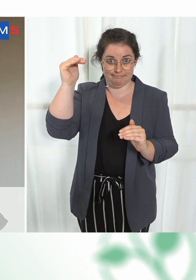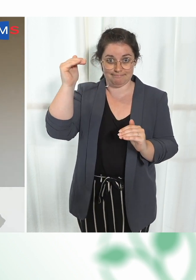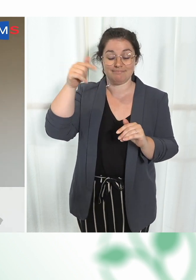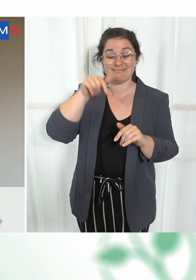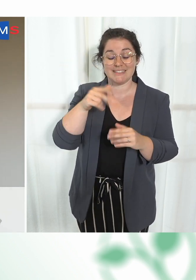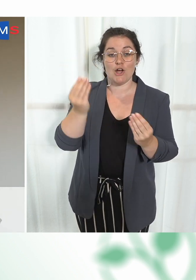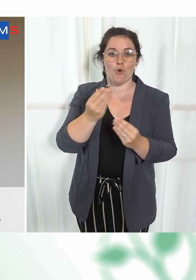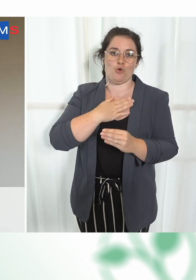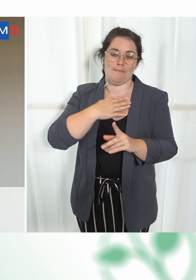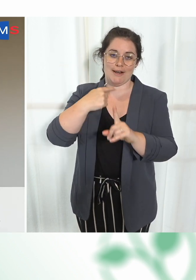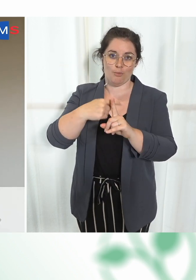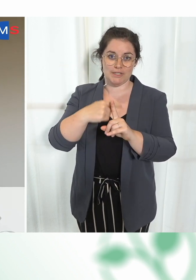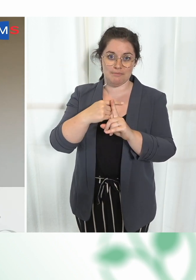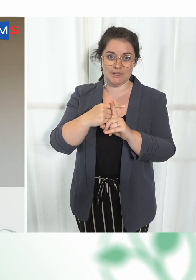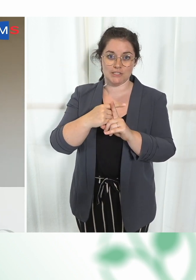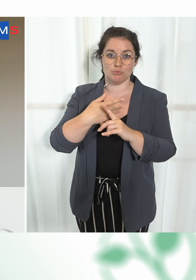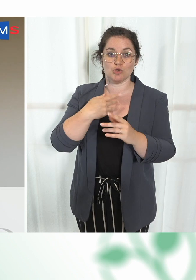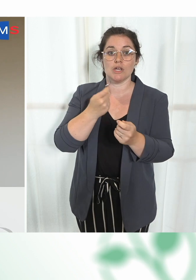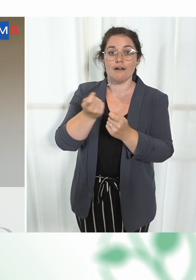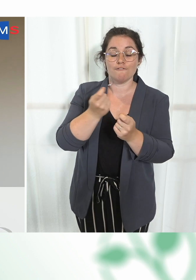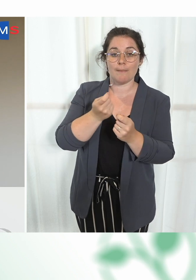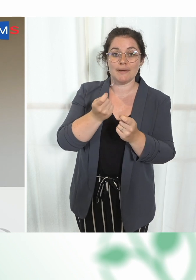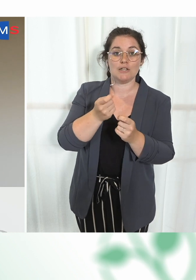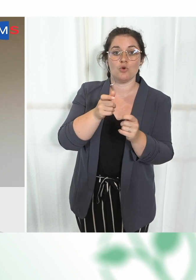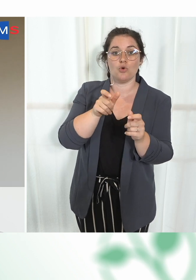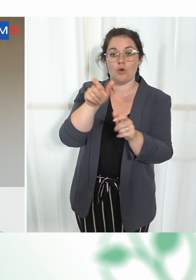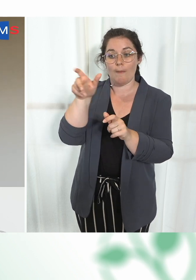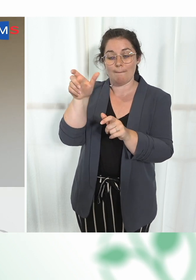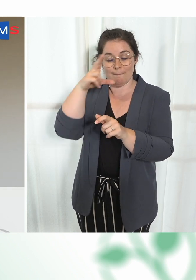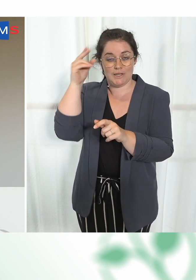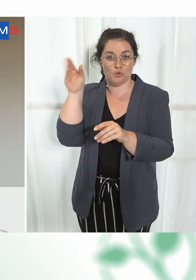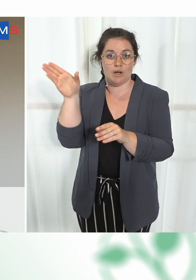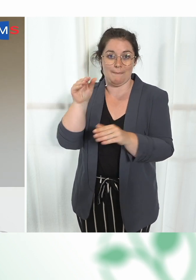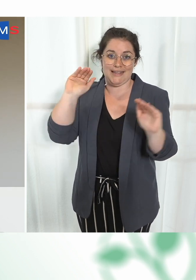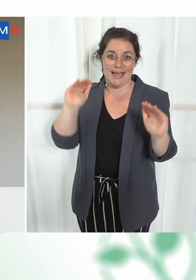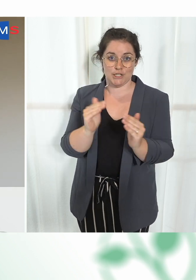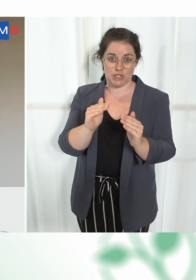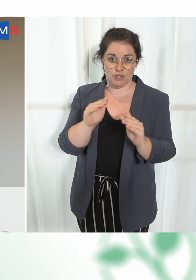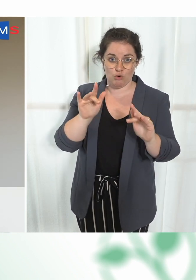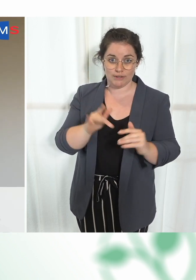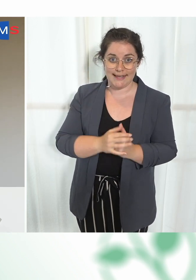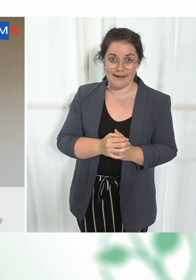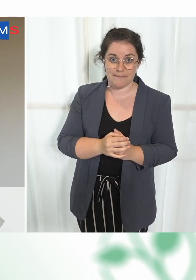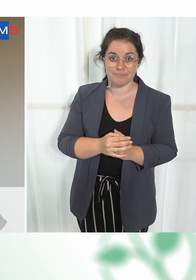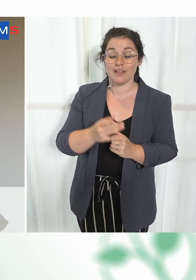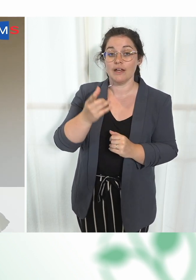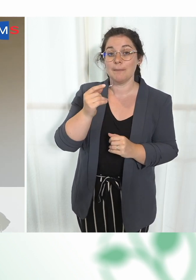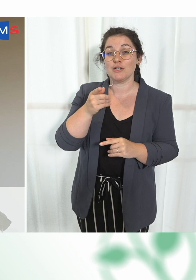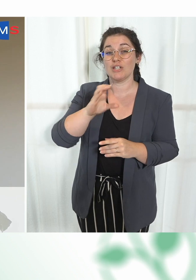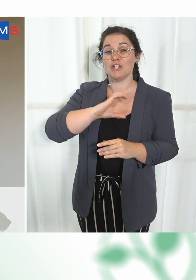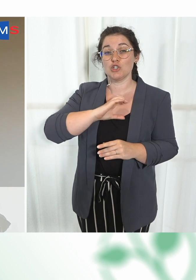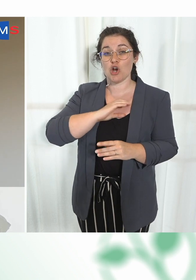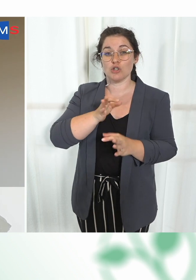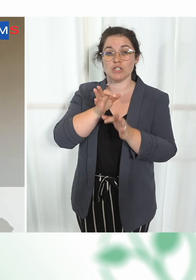meinen Optimismus bei der Vermittlung von Menschen mit Einschränkungen. Das heißt, die Chancen